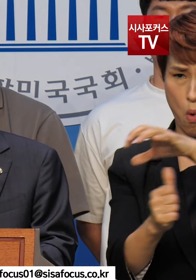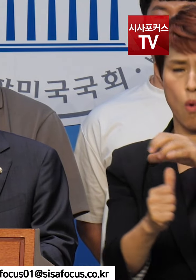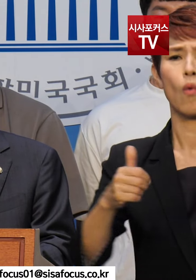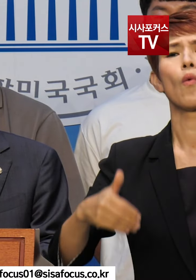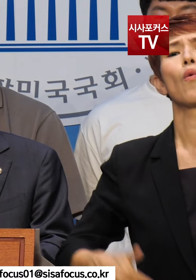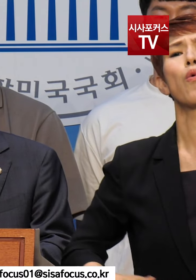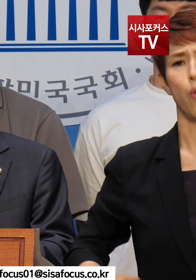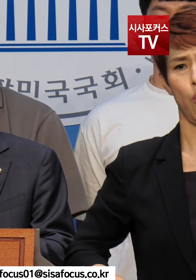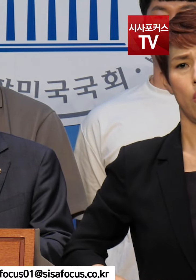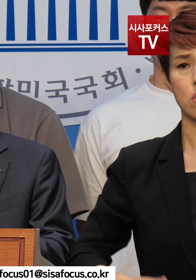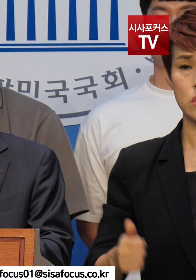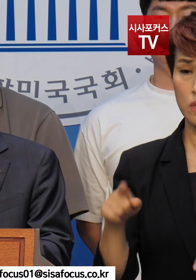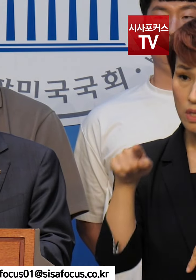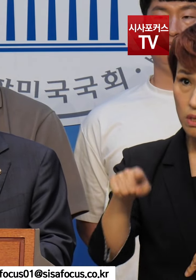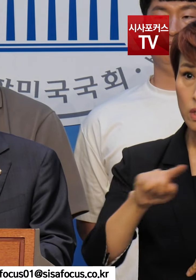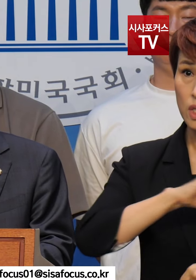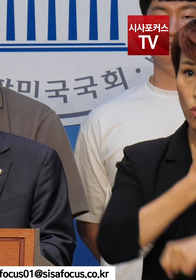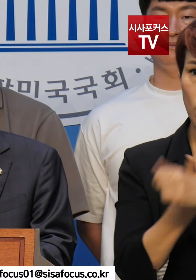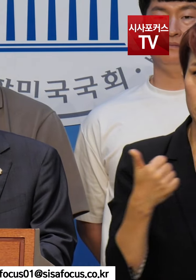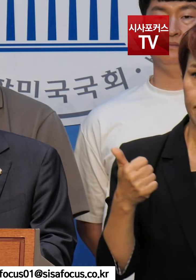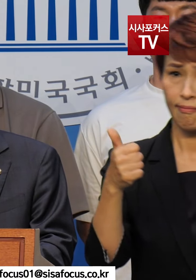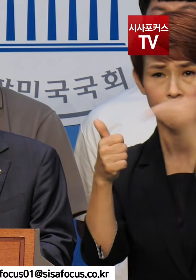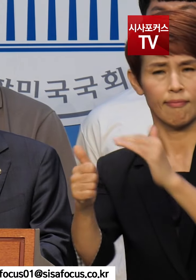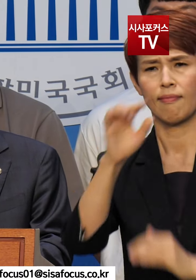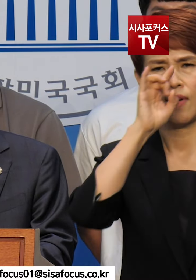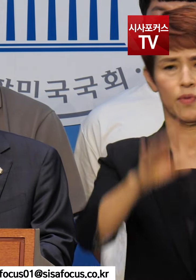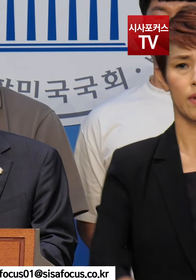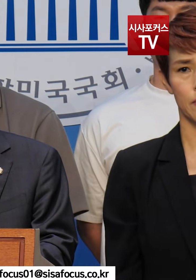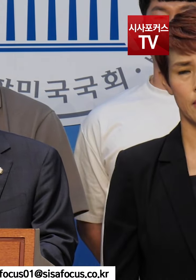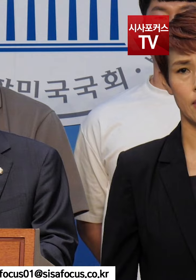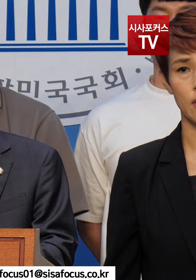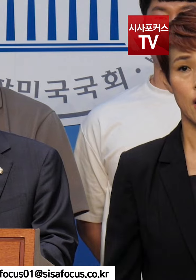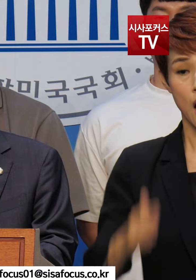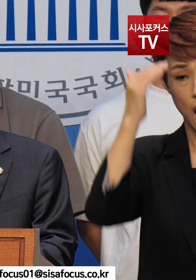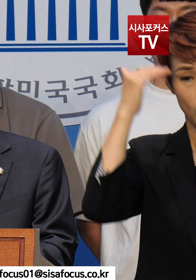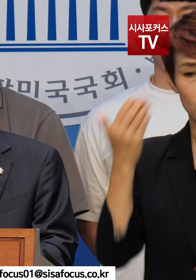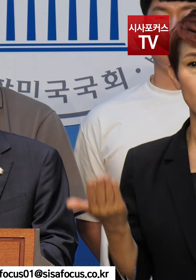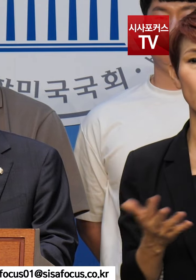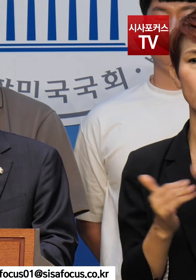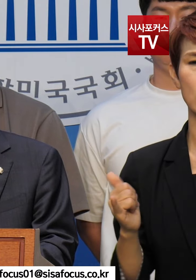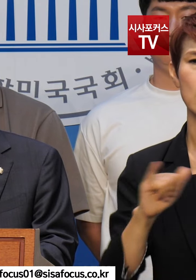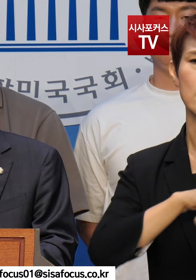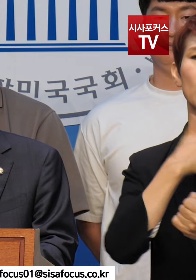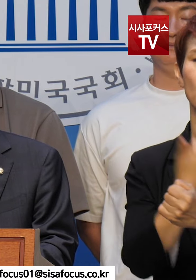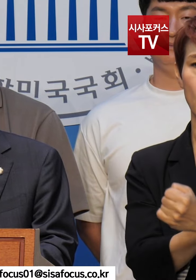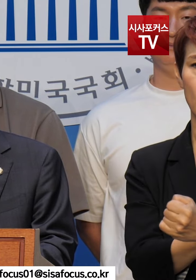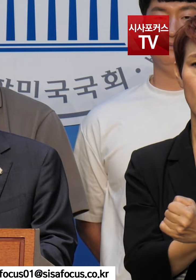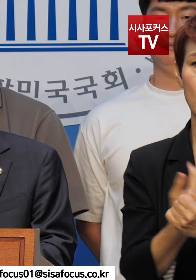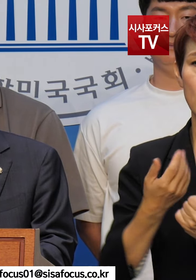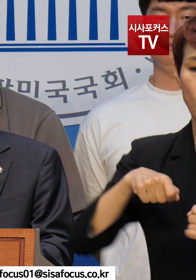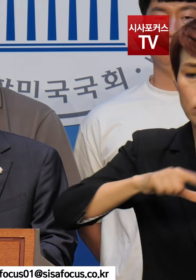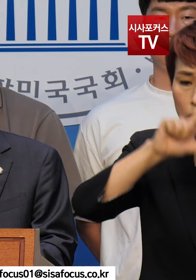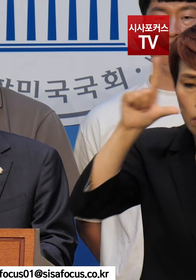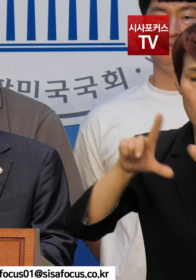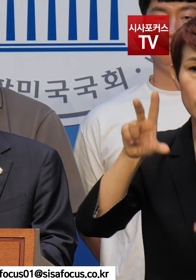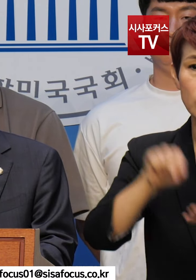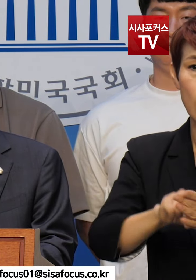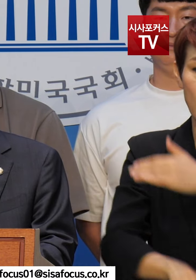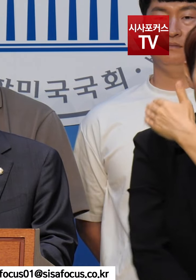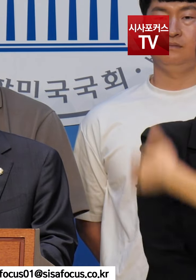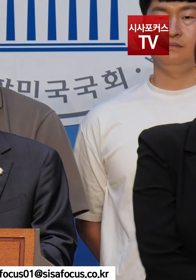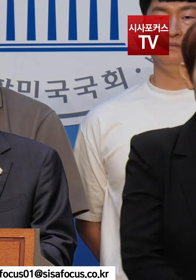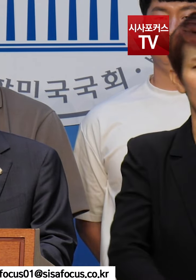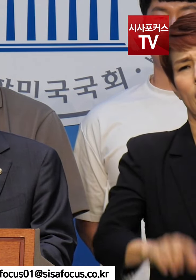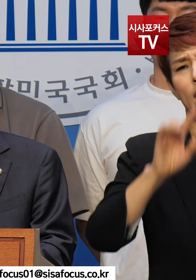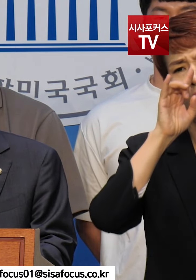노동인권을 침해해서는 안 될 것입니다. 한국 노동자의 인권과 민생 문제를 외면해서는 안